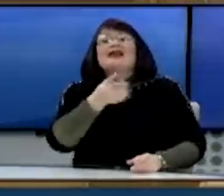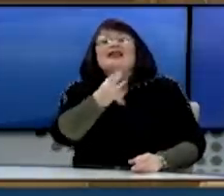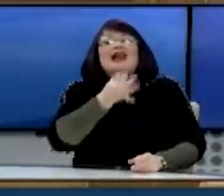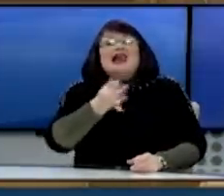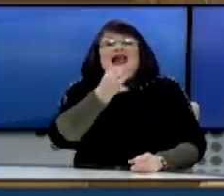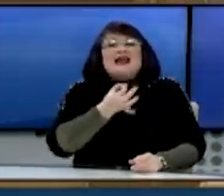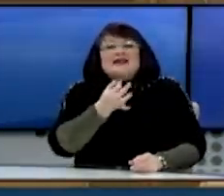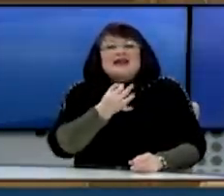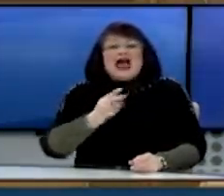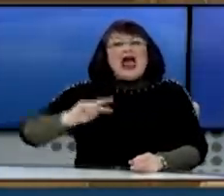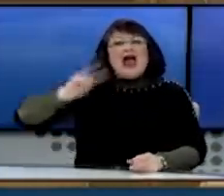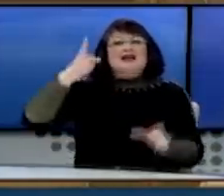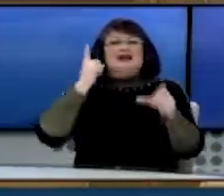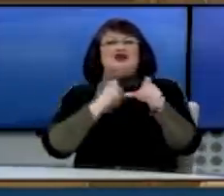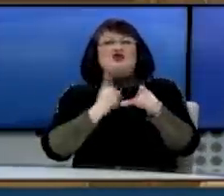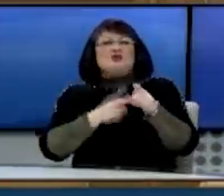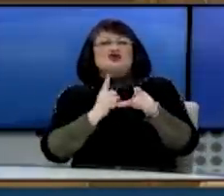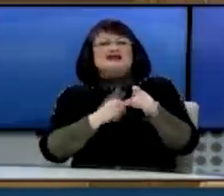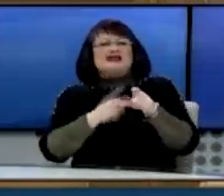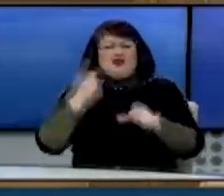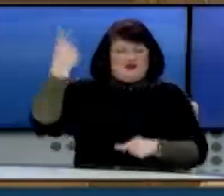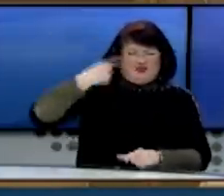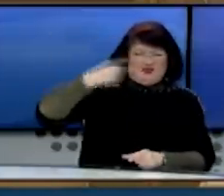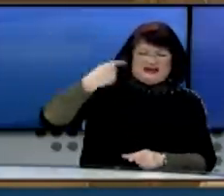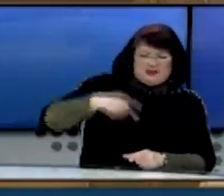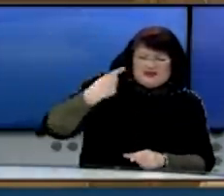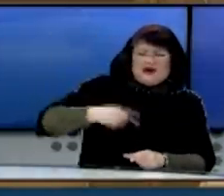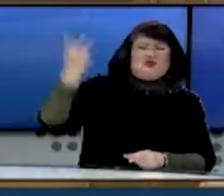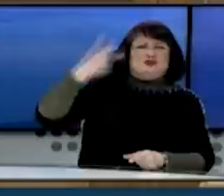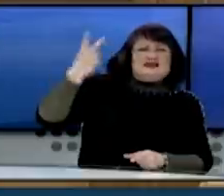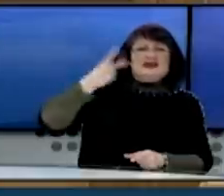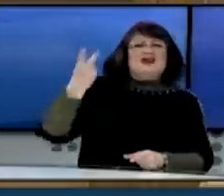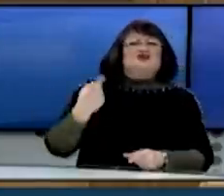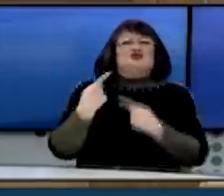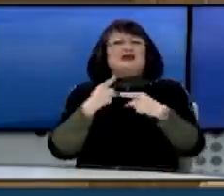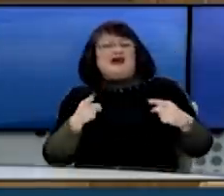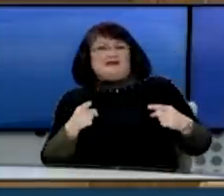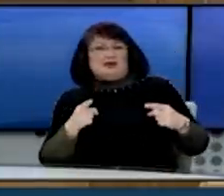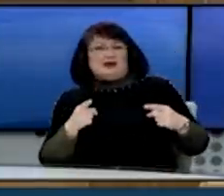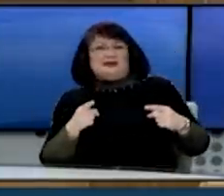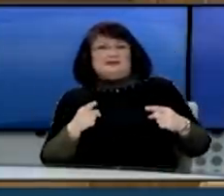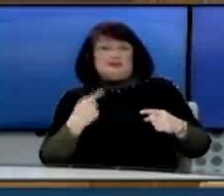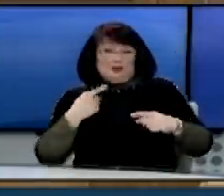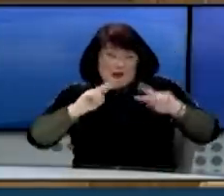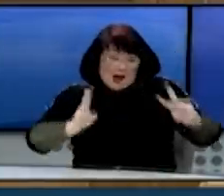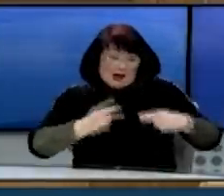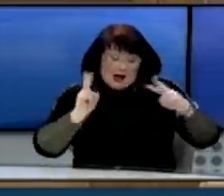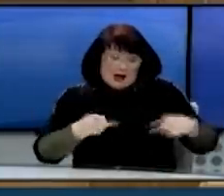όλο εκείνο τον αντικομουνιστικό οχετό, όπως κάνετε και αυτές τις μέρες, όπου